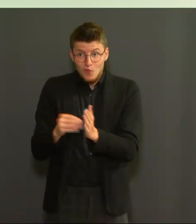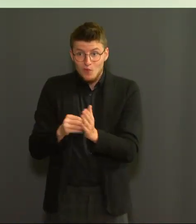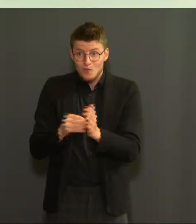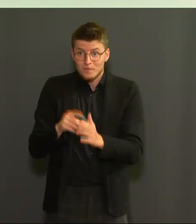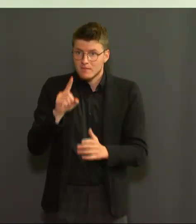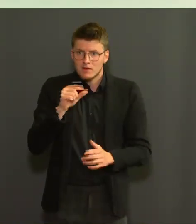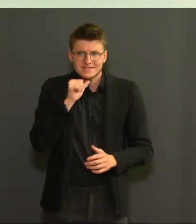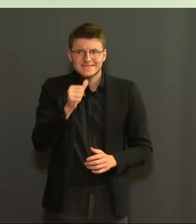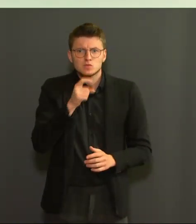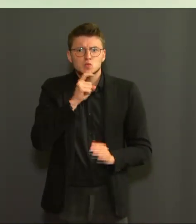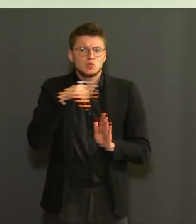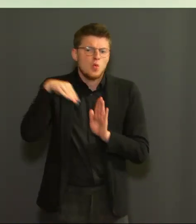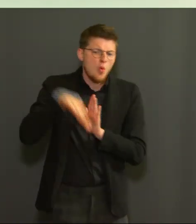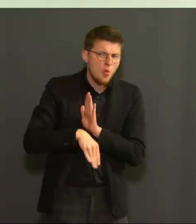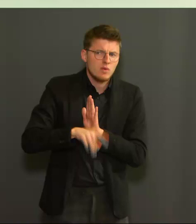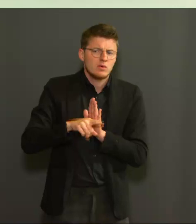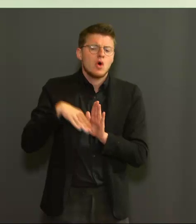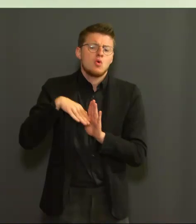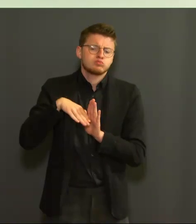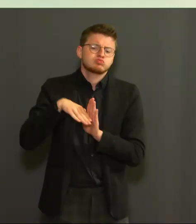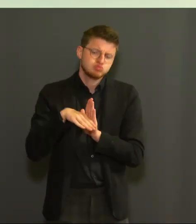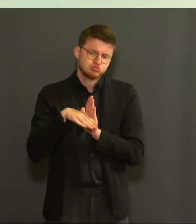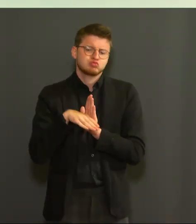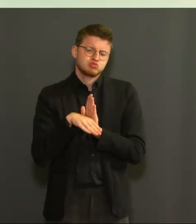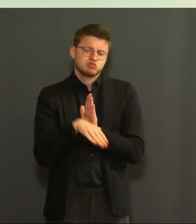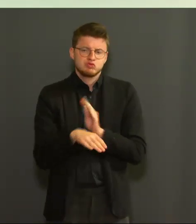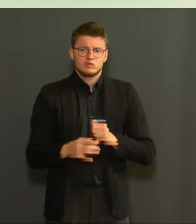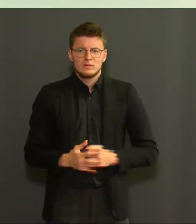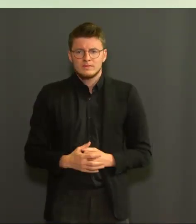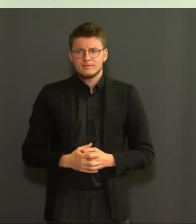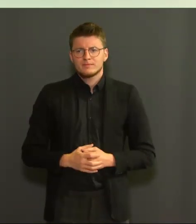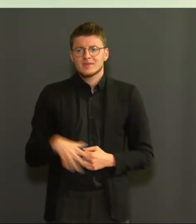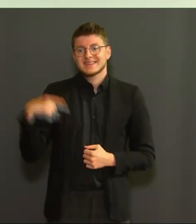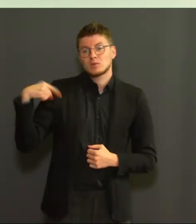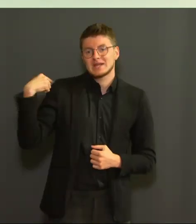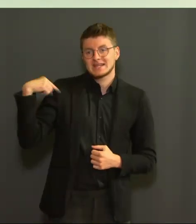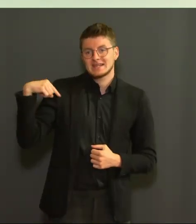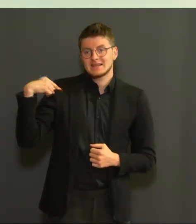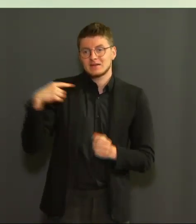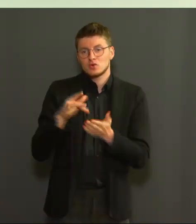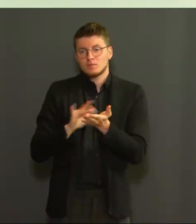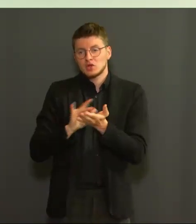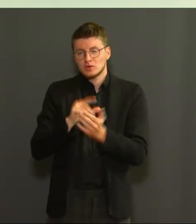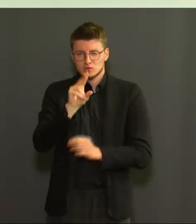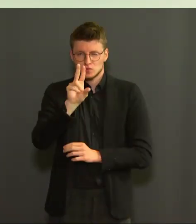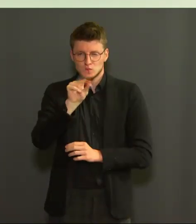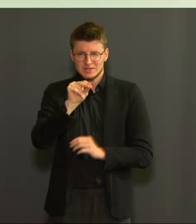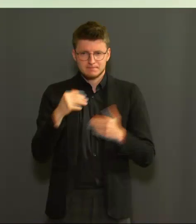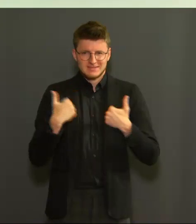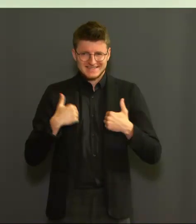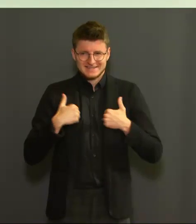minder uitgesproken wordt. De afgelopen week waren er gemiddeld 20 nieuwe opnames per